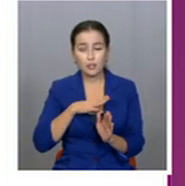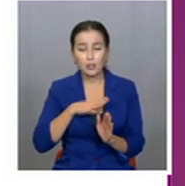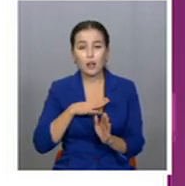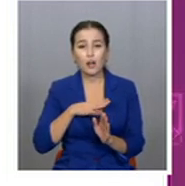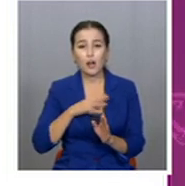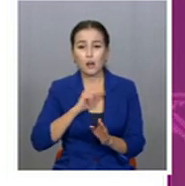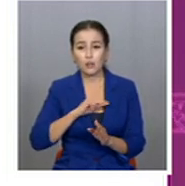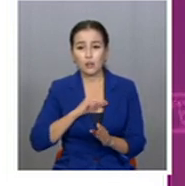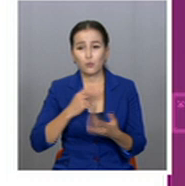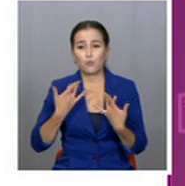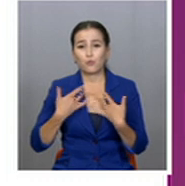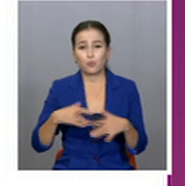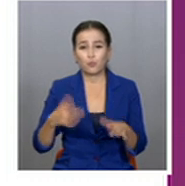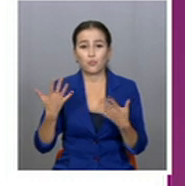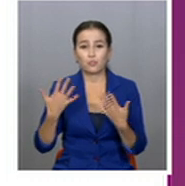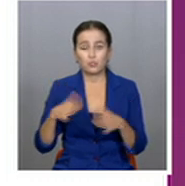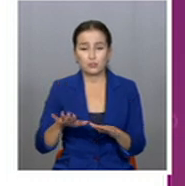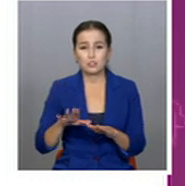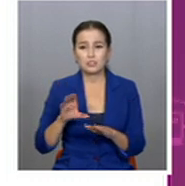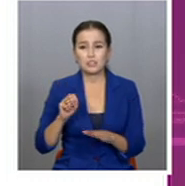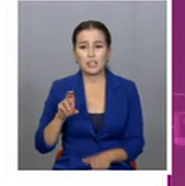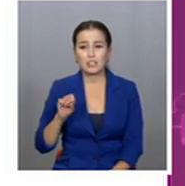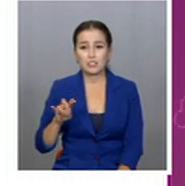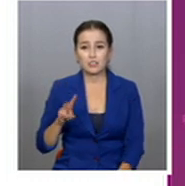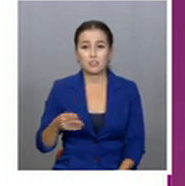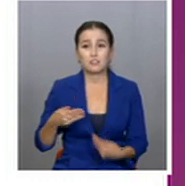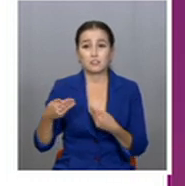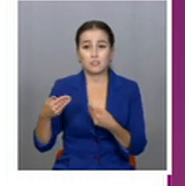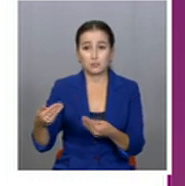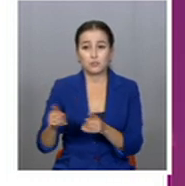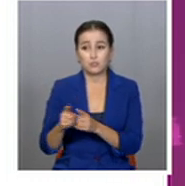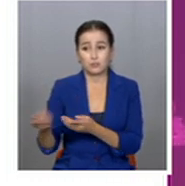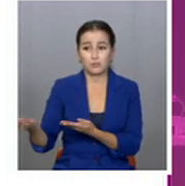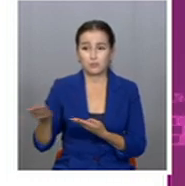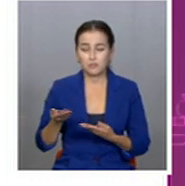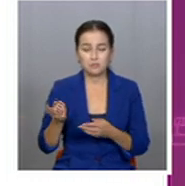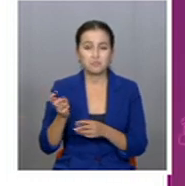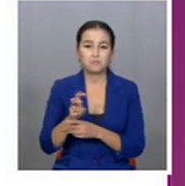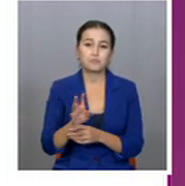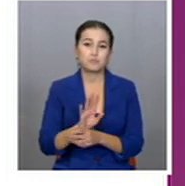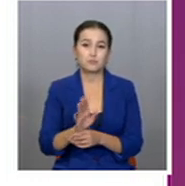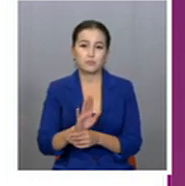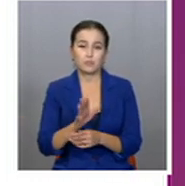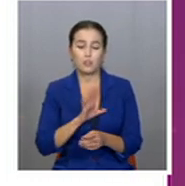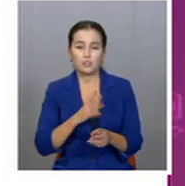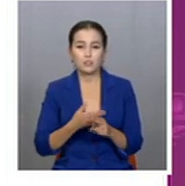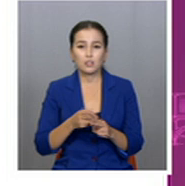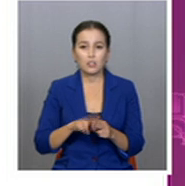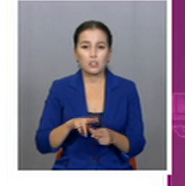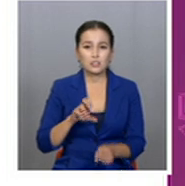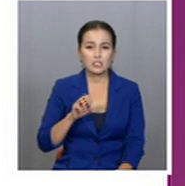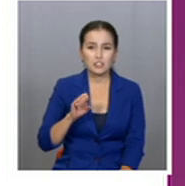қызметтен босап қалғанда Сәкеннің шақыртқанына да келмепті. Сонда көңілі қалған Сәкен